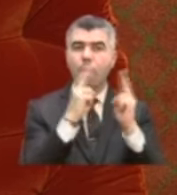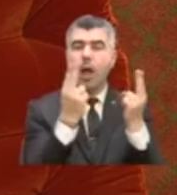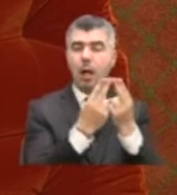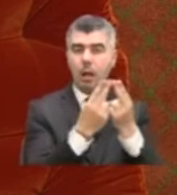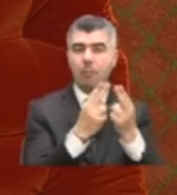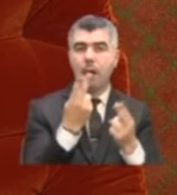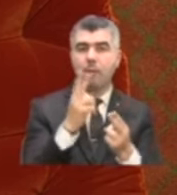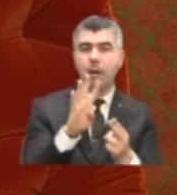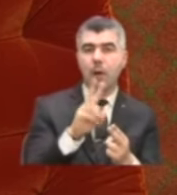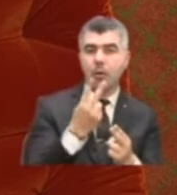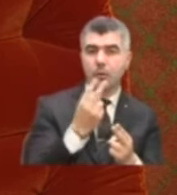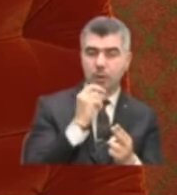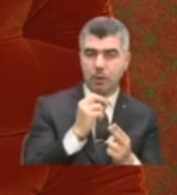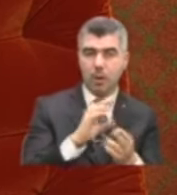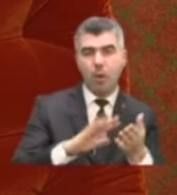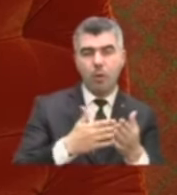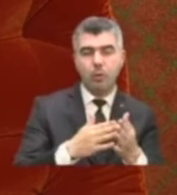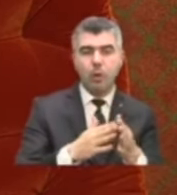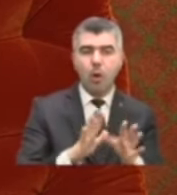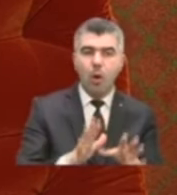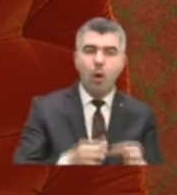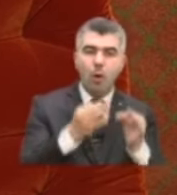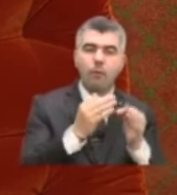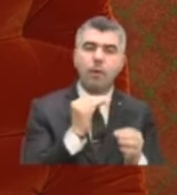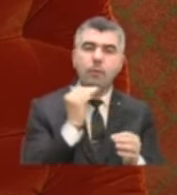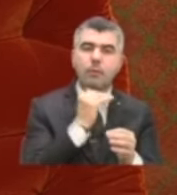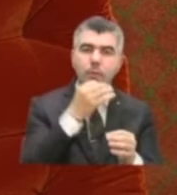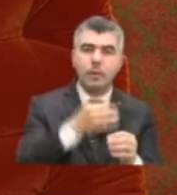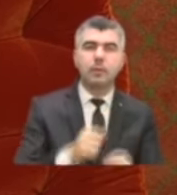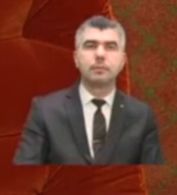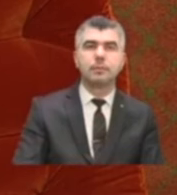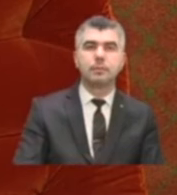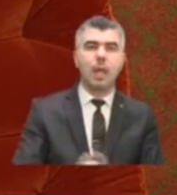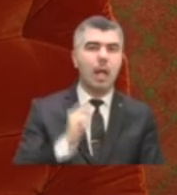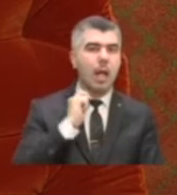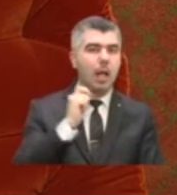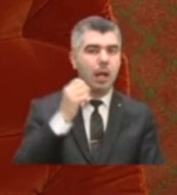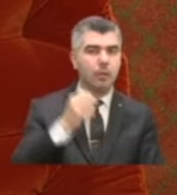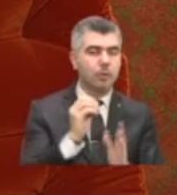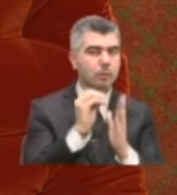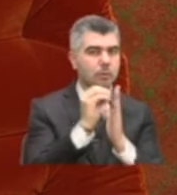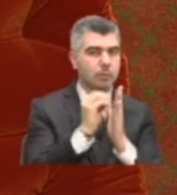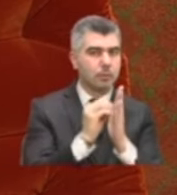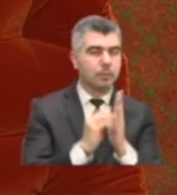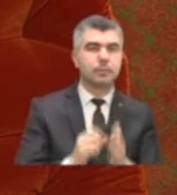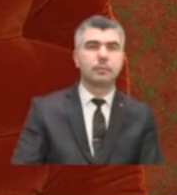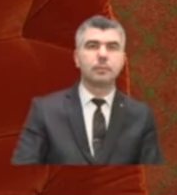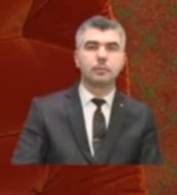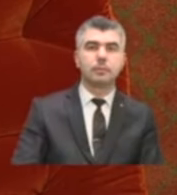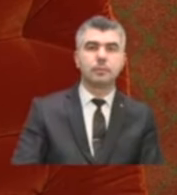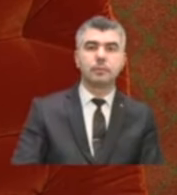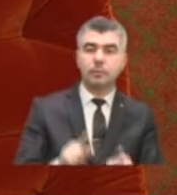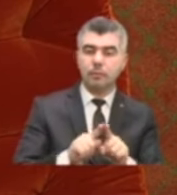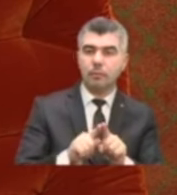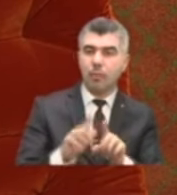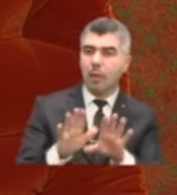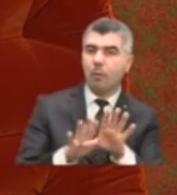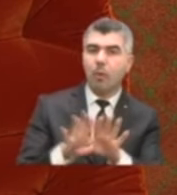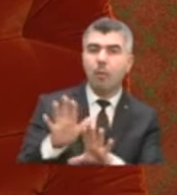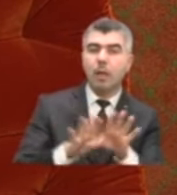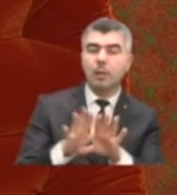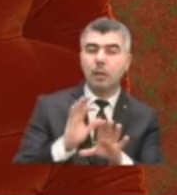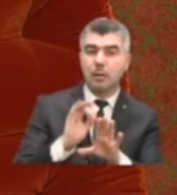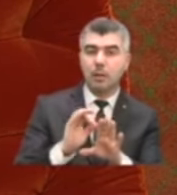باش نقدموا التصور الجديد بما فيه تسريع غاز سندراره والعرايش. واخيرا بدات البوادر ديال هذه المجهودات في نصف